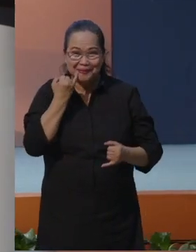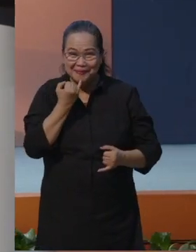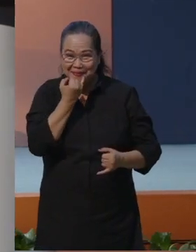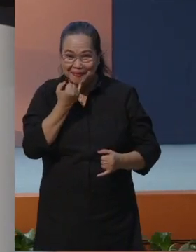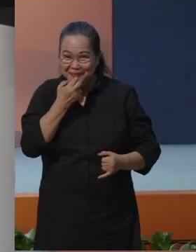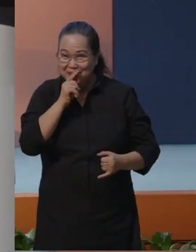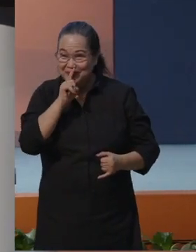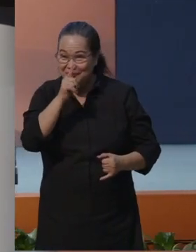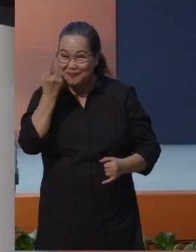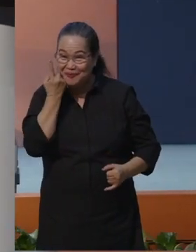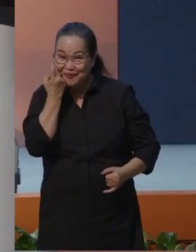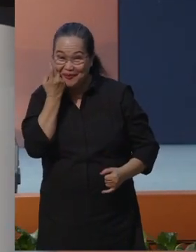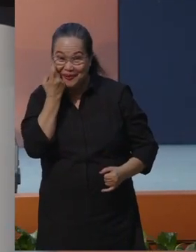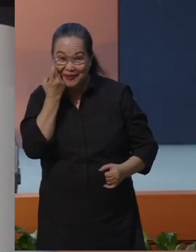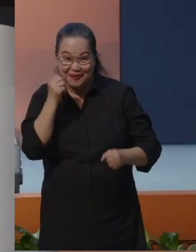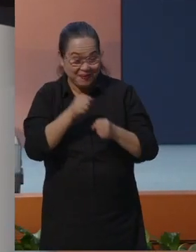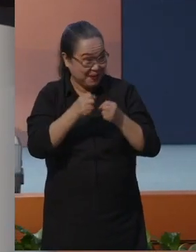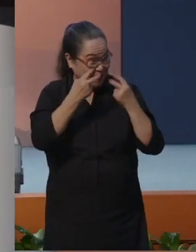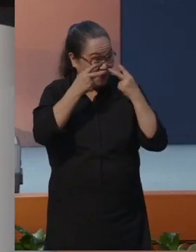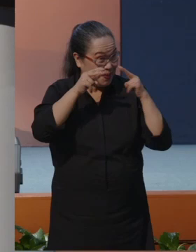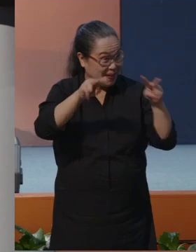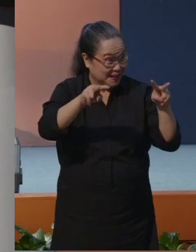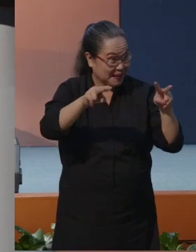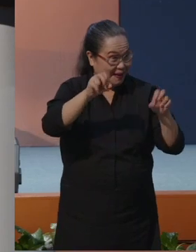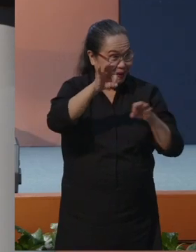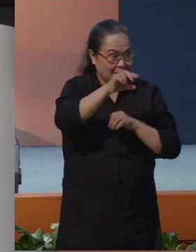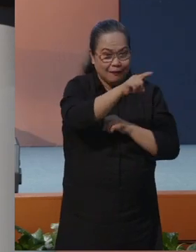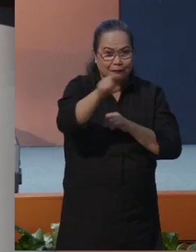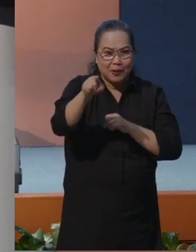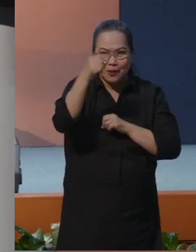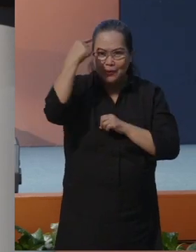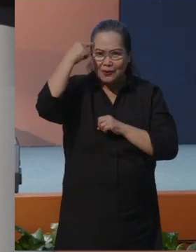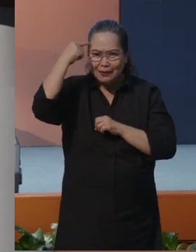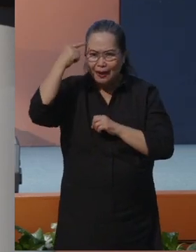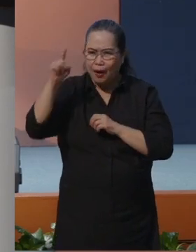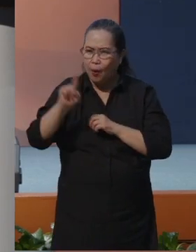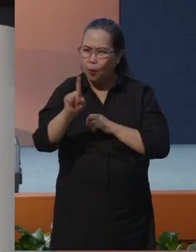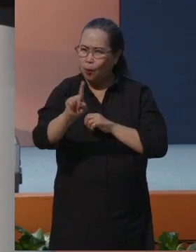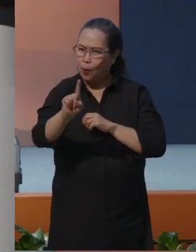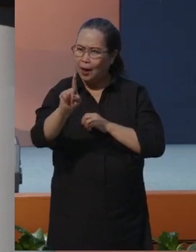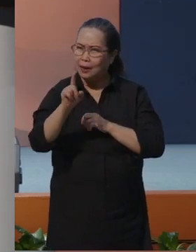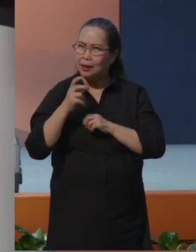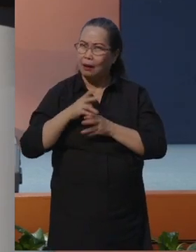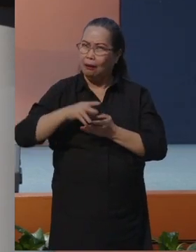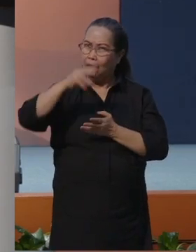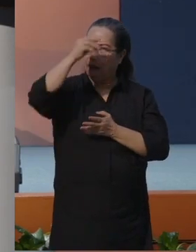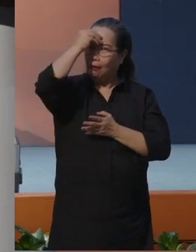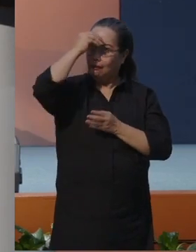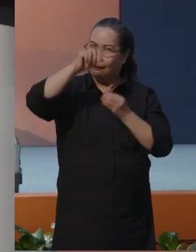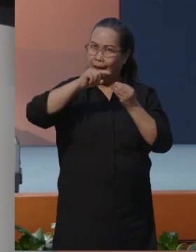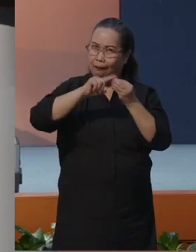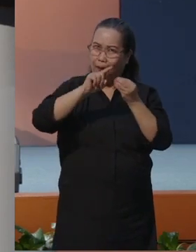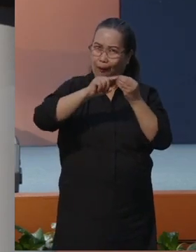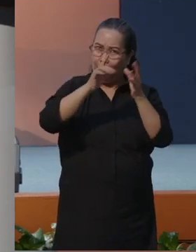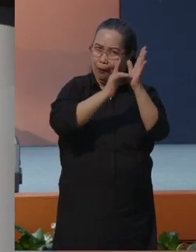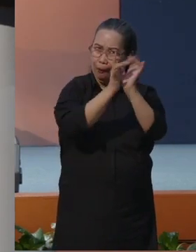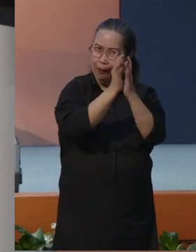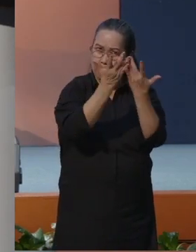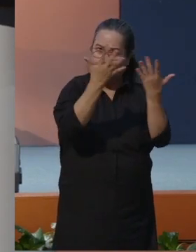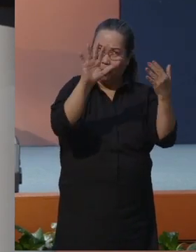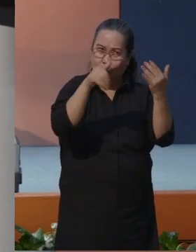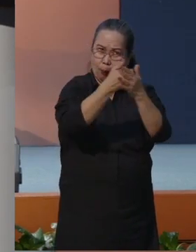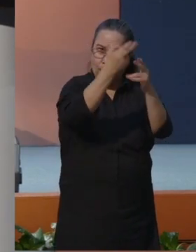pong natunghayan, siguro iniisip niyo po, ano ba ang makukuha ko dito sa teksto na ito? Ano ba